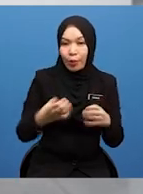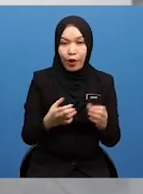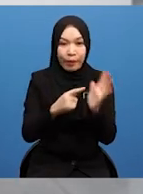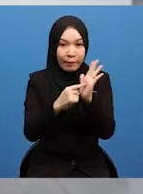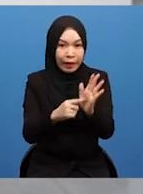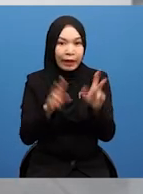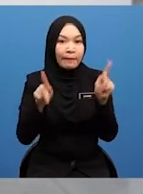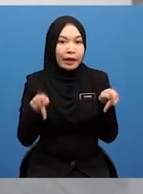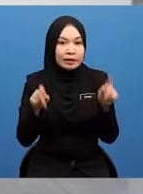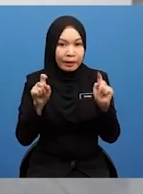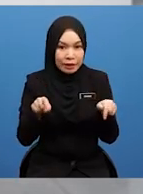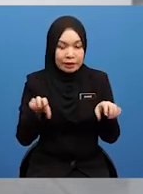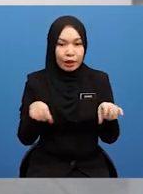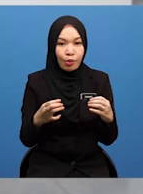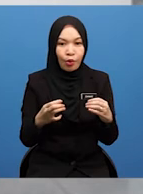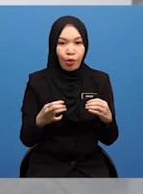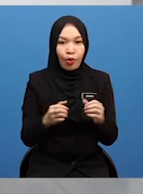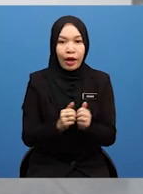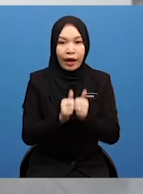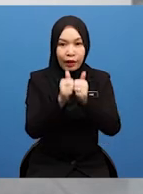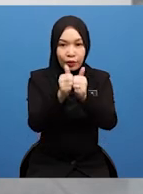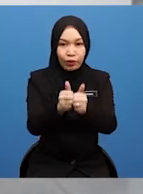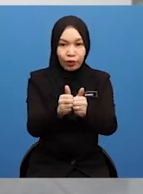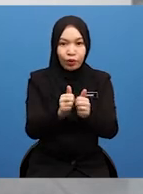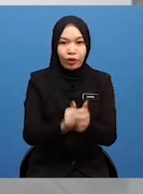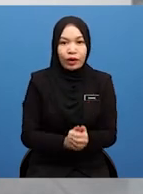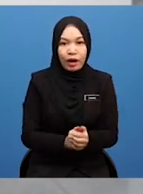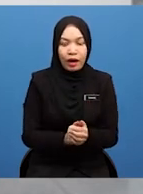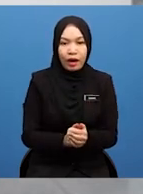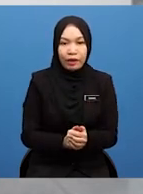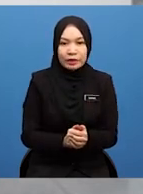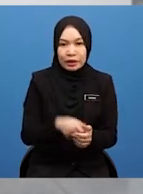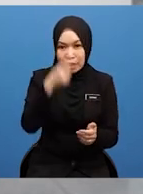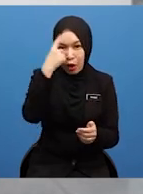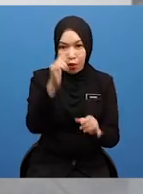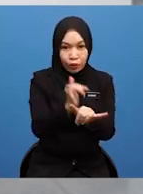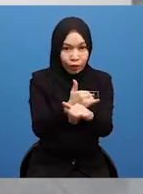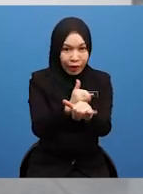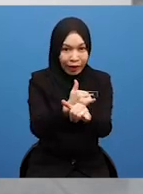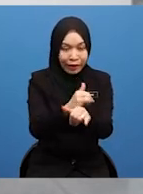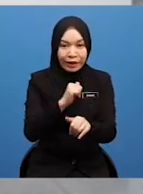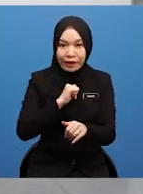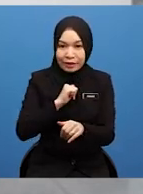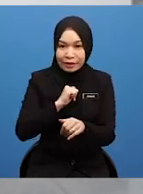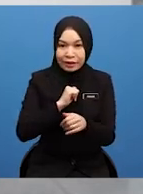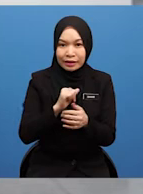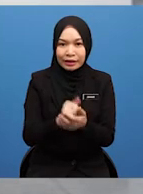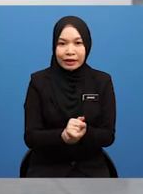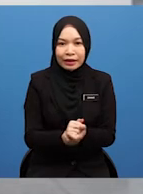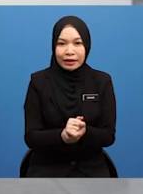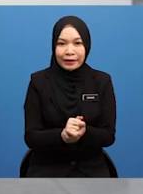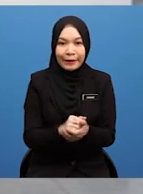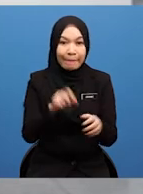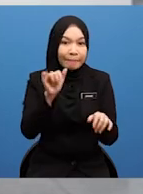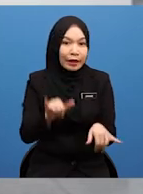membuat apresiasi karya berdasarkan pilihan karya masing-masing yang telah Dipilih sama ada pengkaryaan